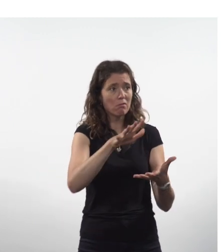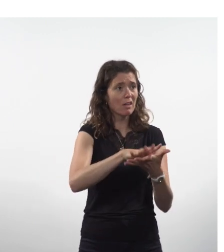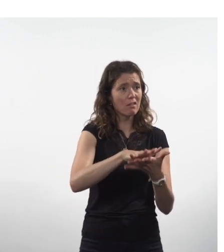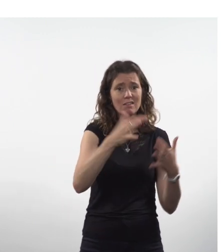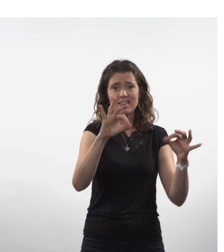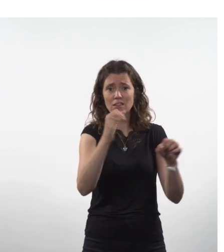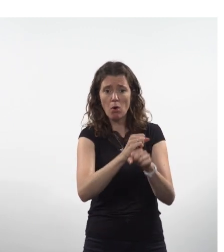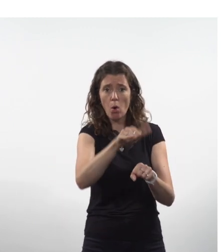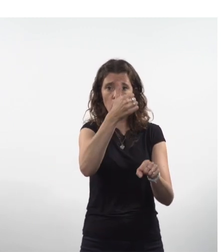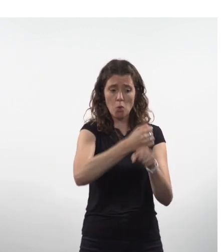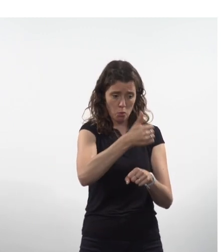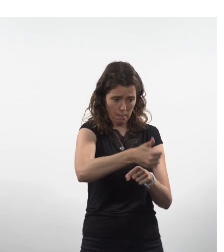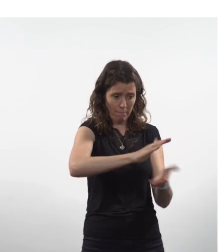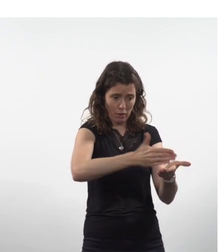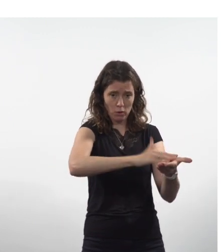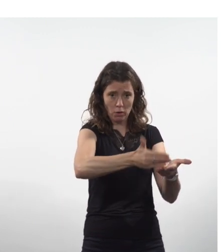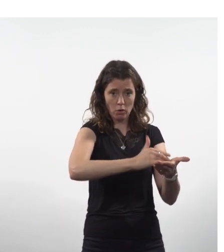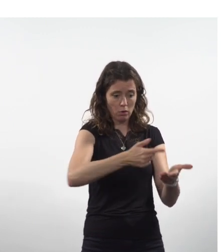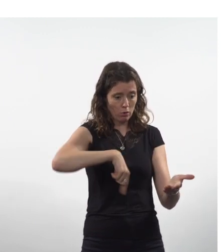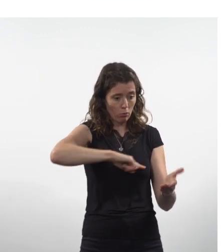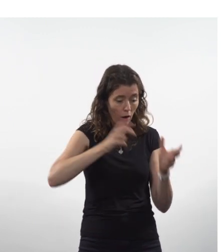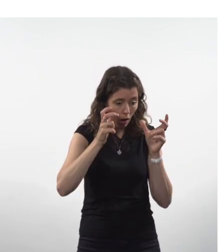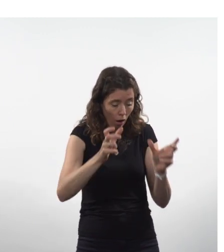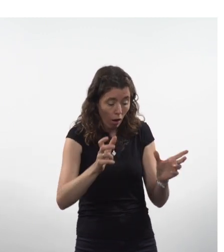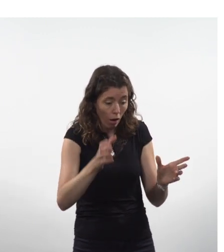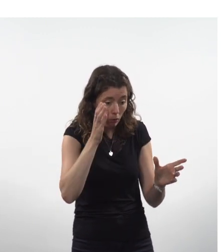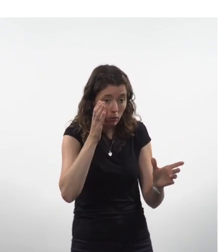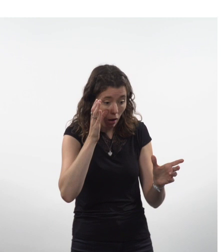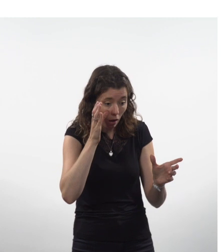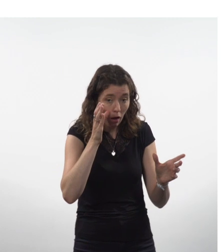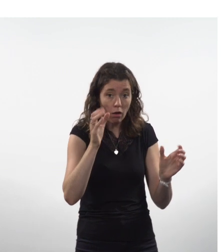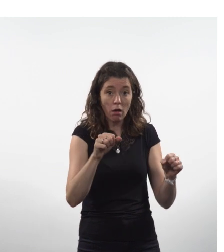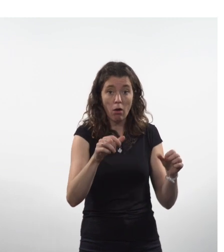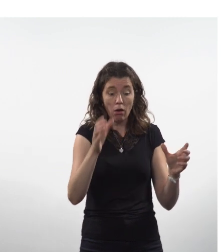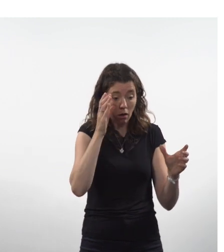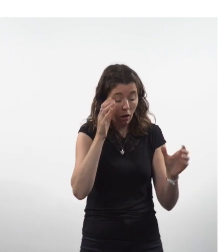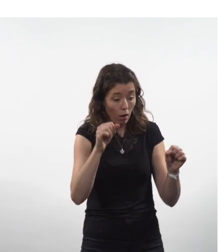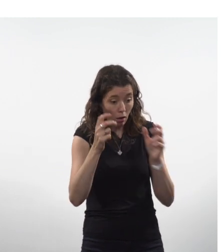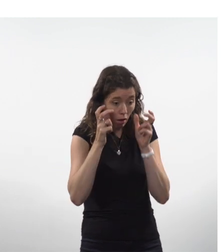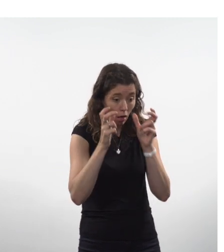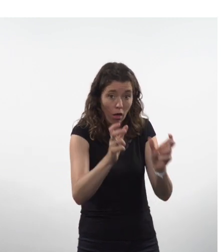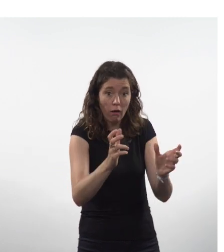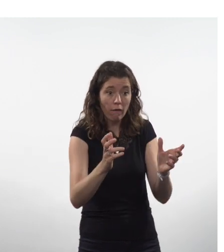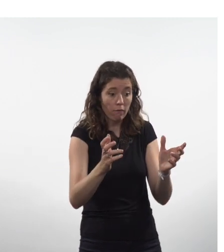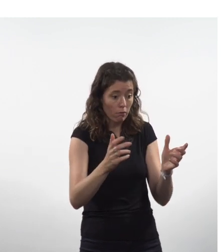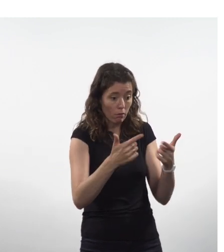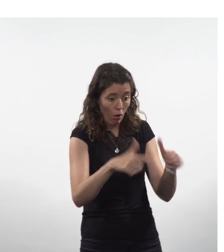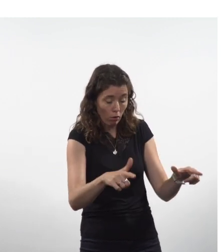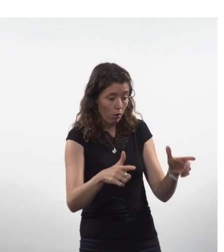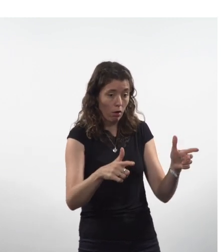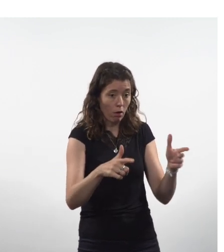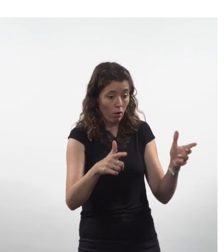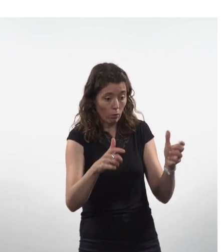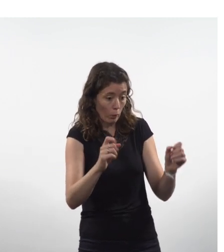11 ans qui traduisent pour les parents et nous, on est tellement, les soignants, on est tellement attirés par une langue qu'on